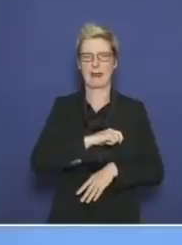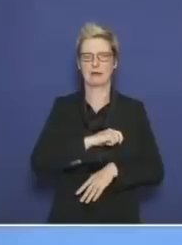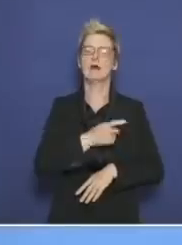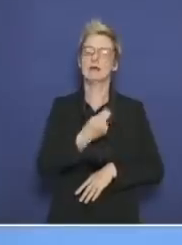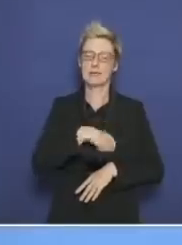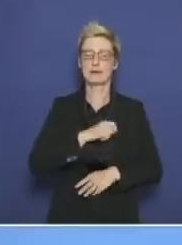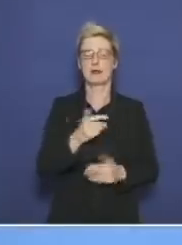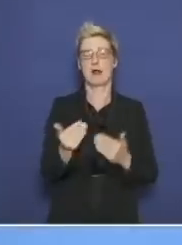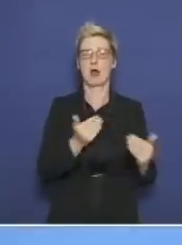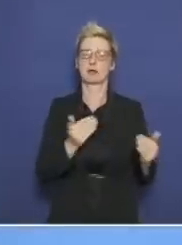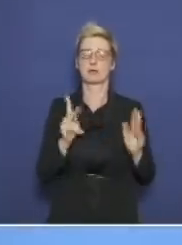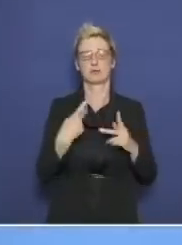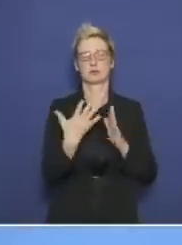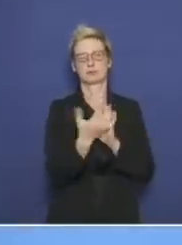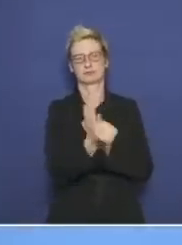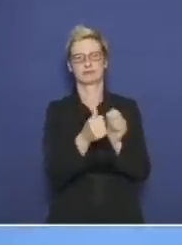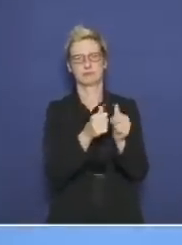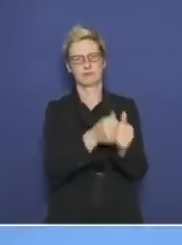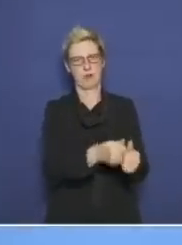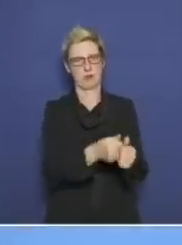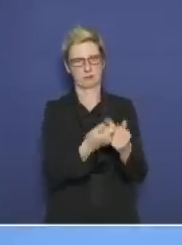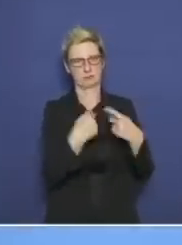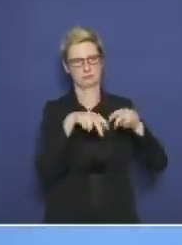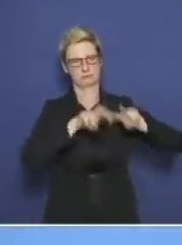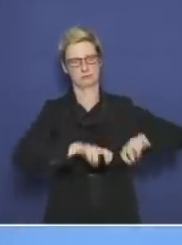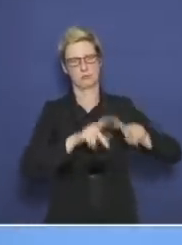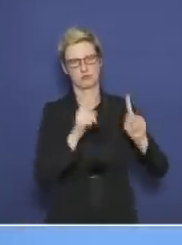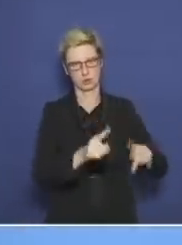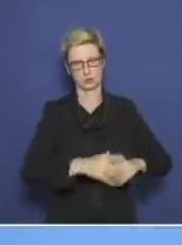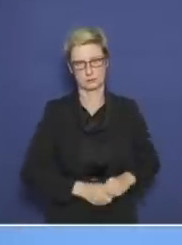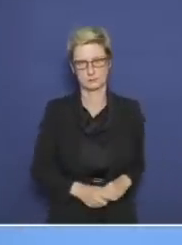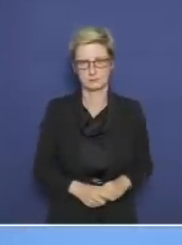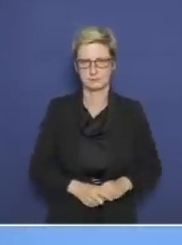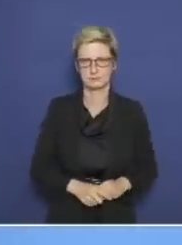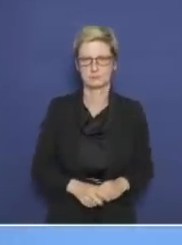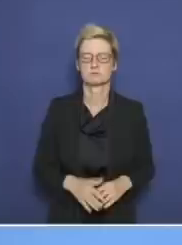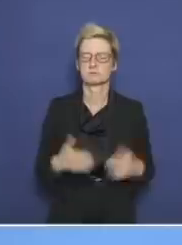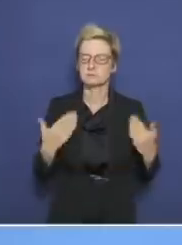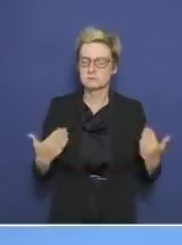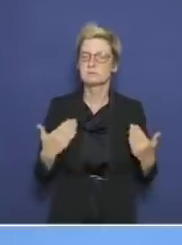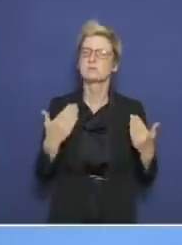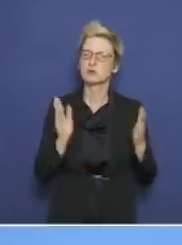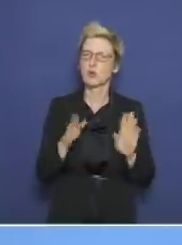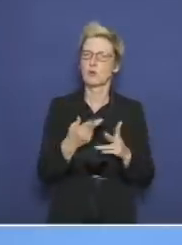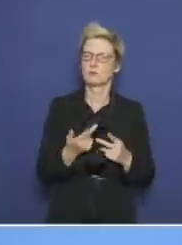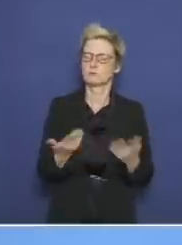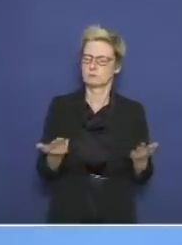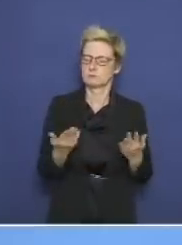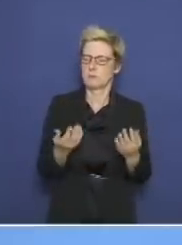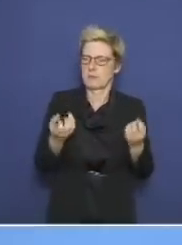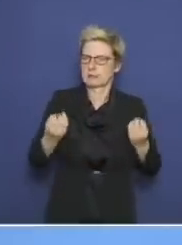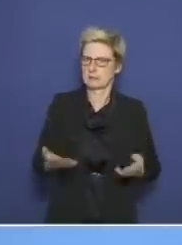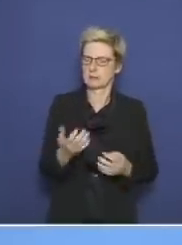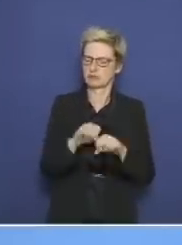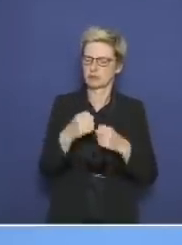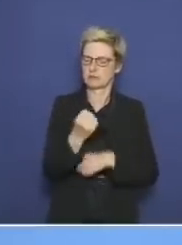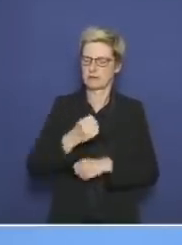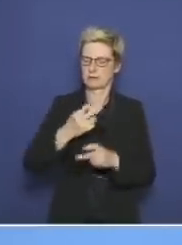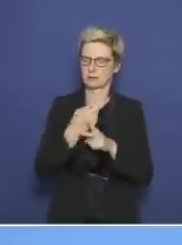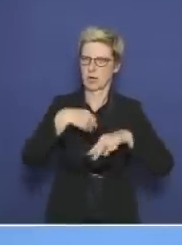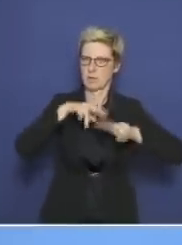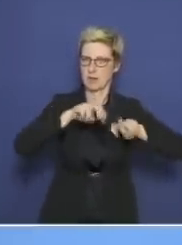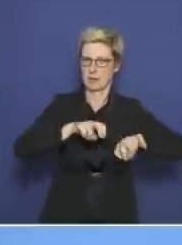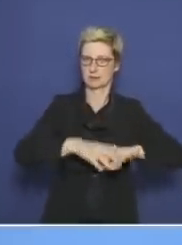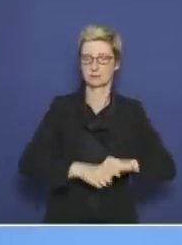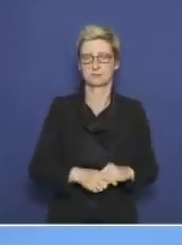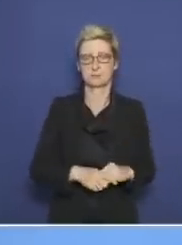kriminelles Handeln muss geahndet werden. An dieser Stelle und es wird auch geahndet. Und das Zweite ist, es muss